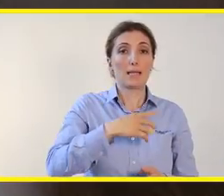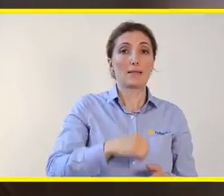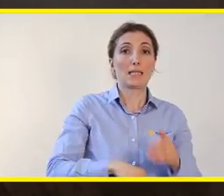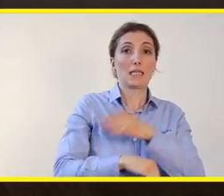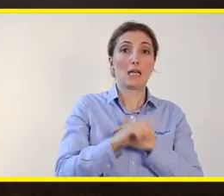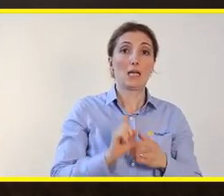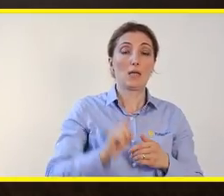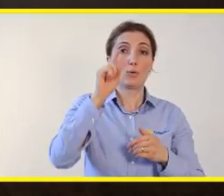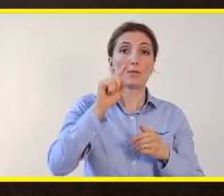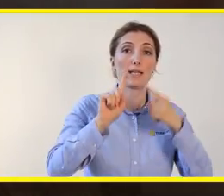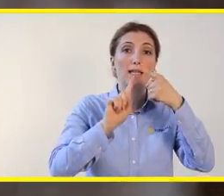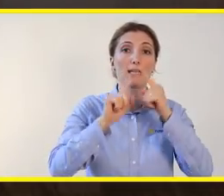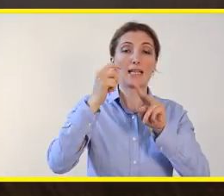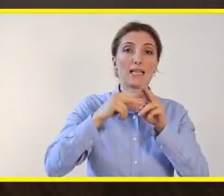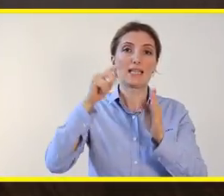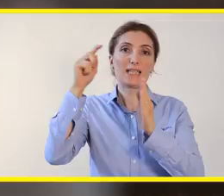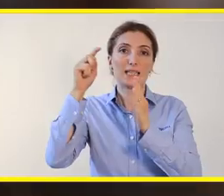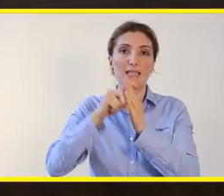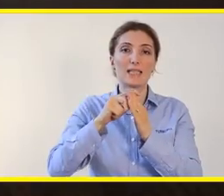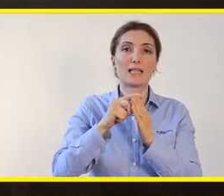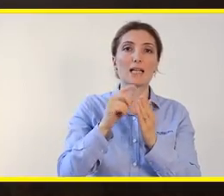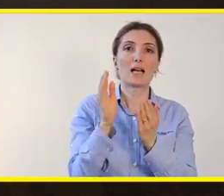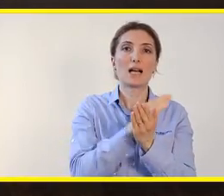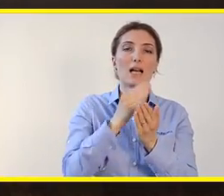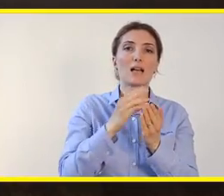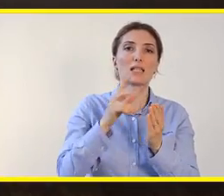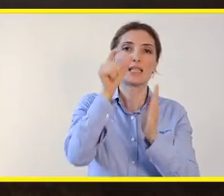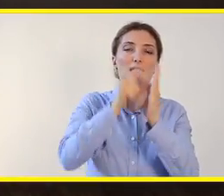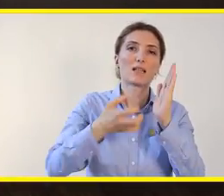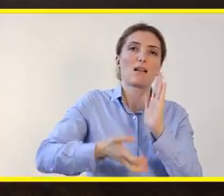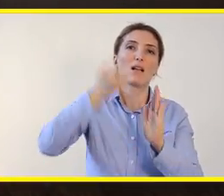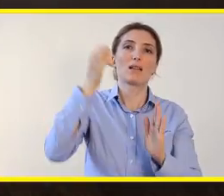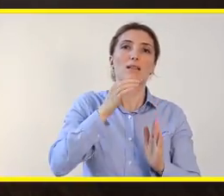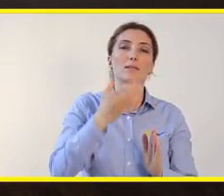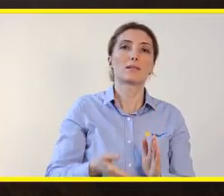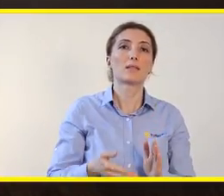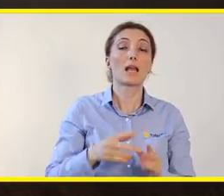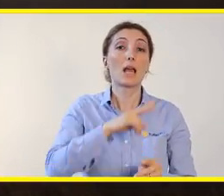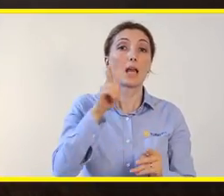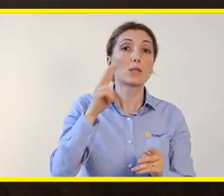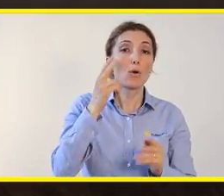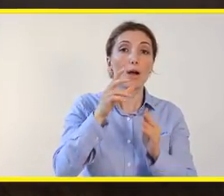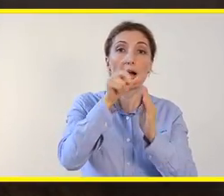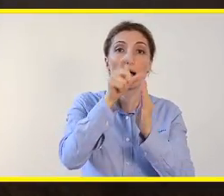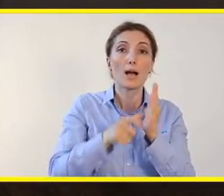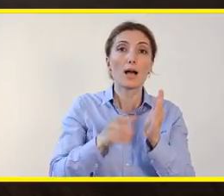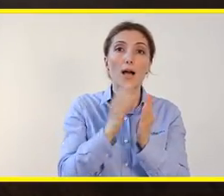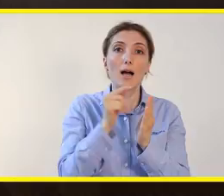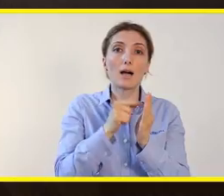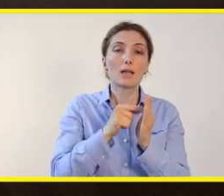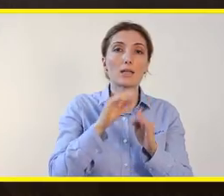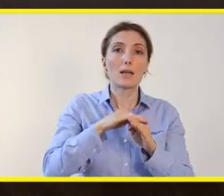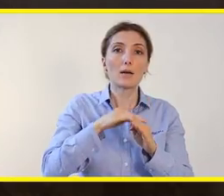Bildirimin sağ üst köşesindeki tik işaretini tıklayarak kartı listeden kaldırabilirsiniz. En sondaki kartı